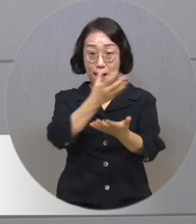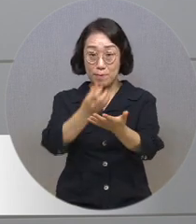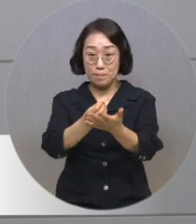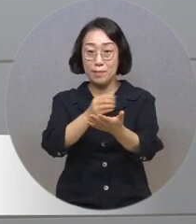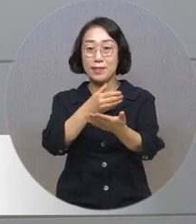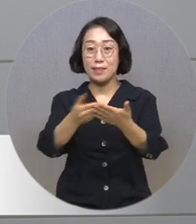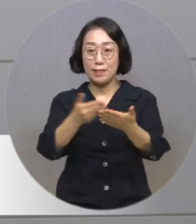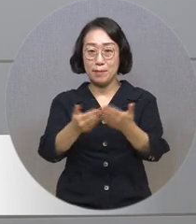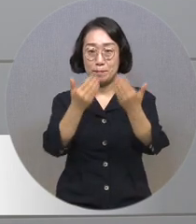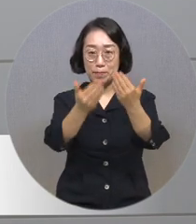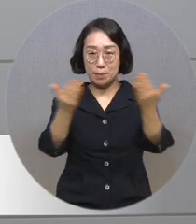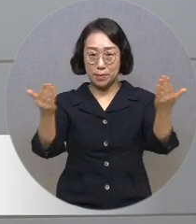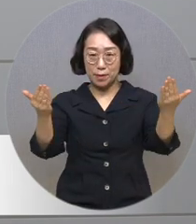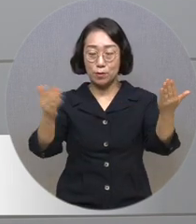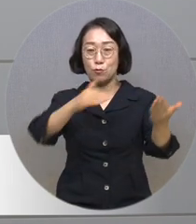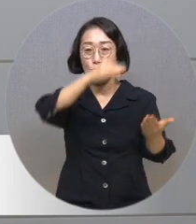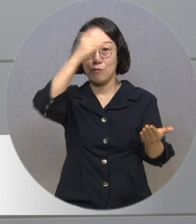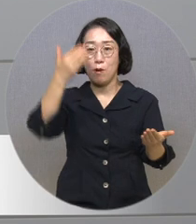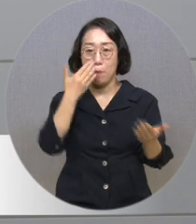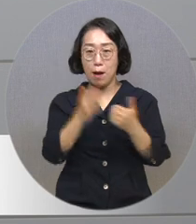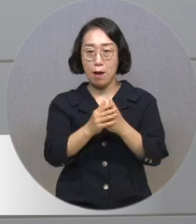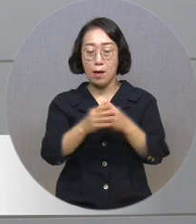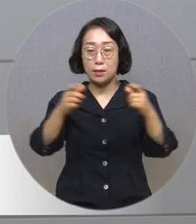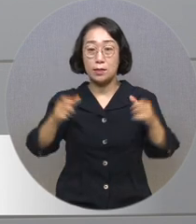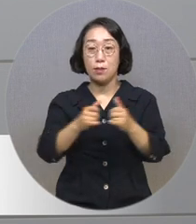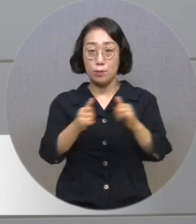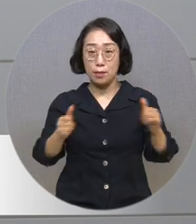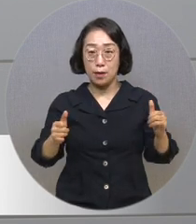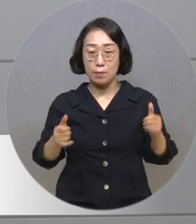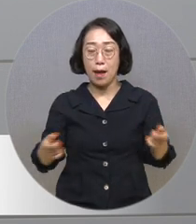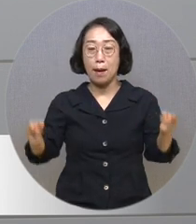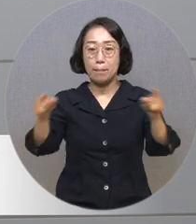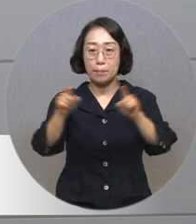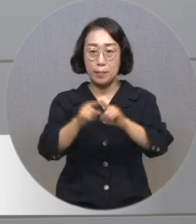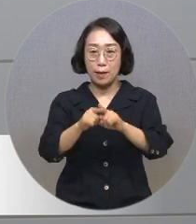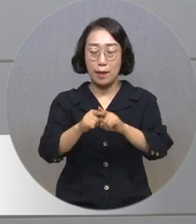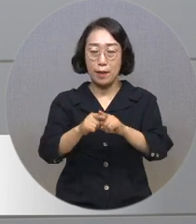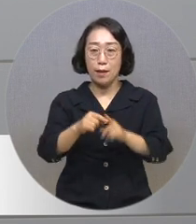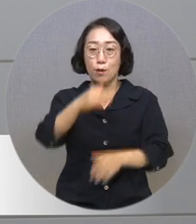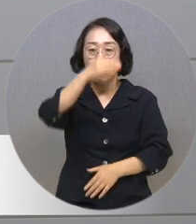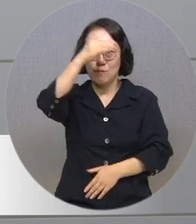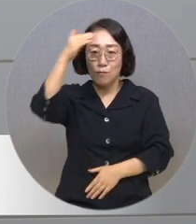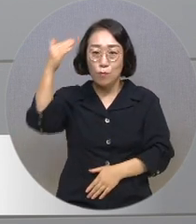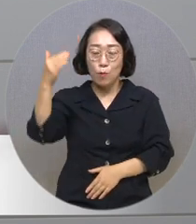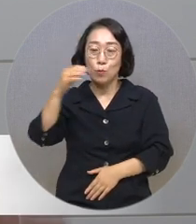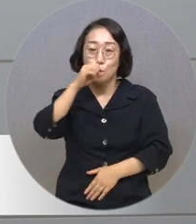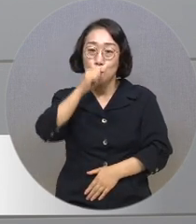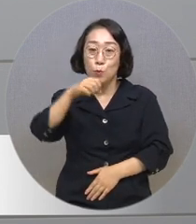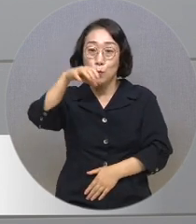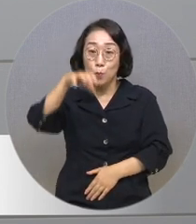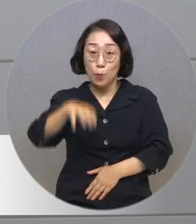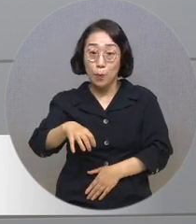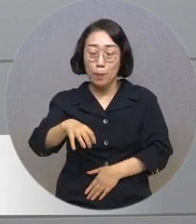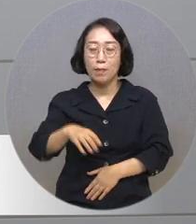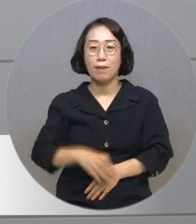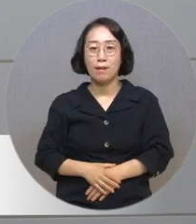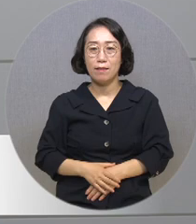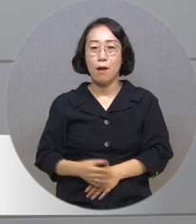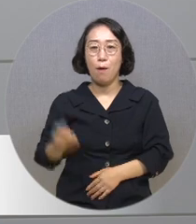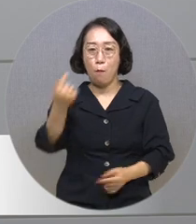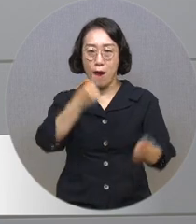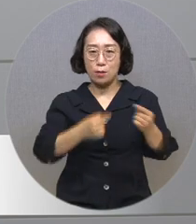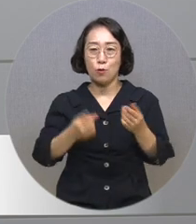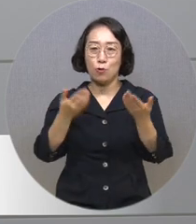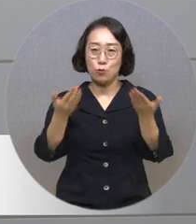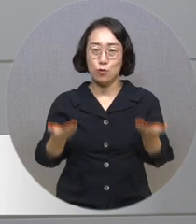전시하게 되었는데요. 의정부 시민들이 함께 공감할 수 있는 그림을 전시해서 시민들 누구나 함께 와서 쉴 수